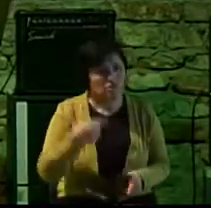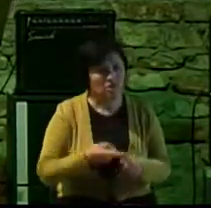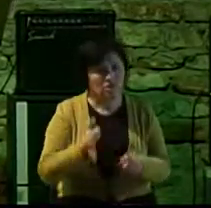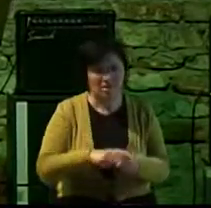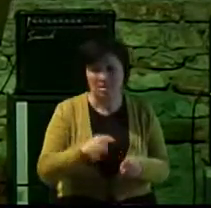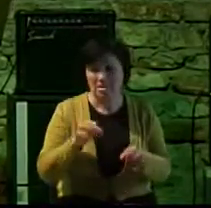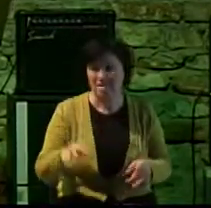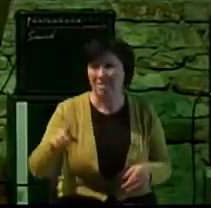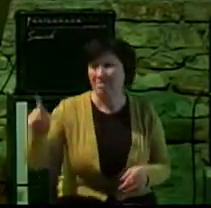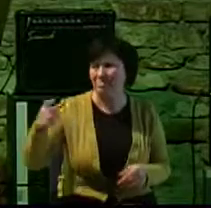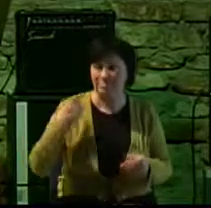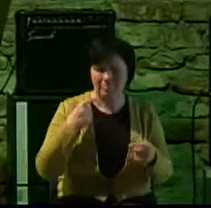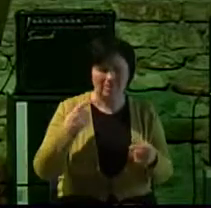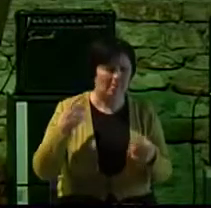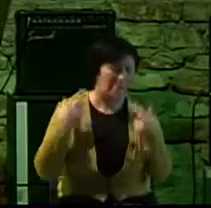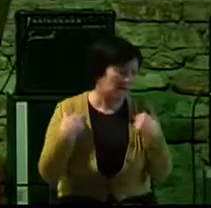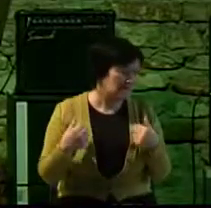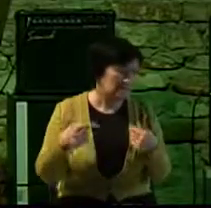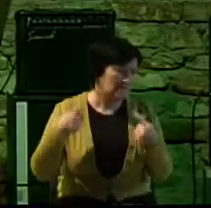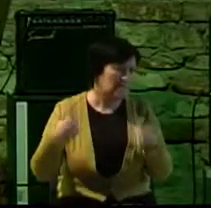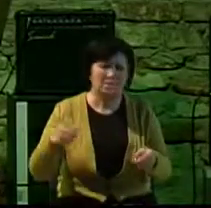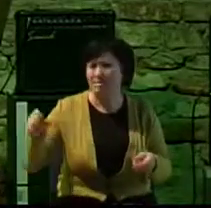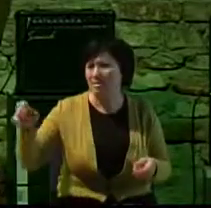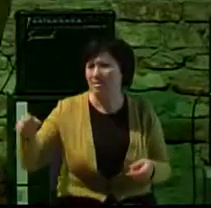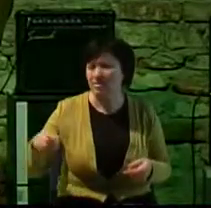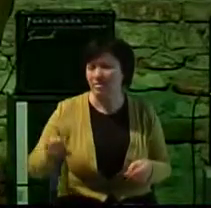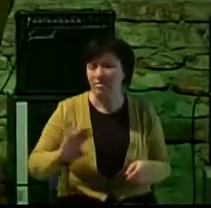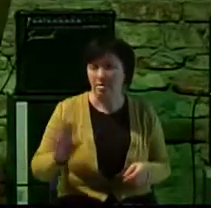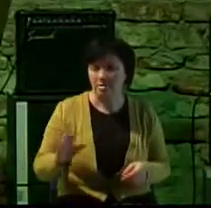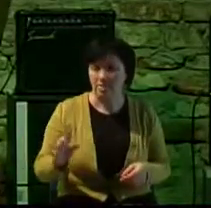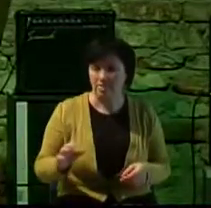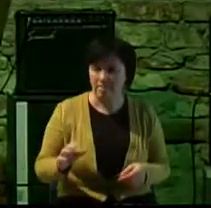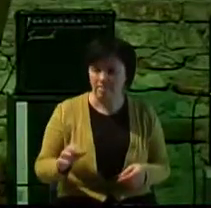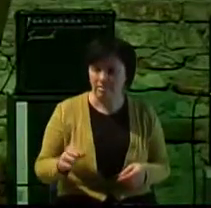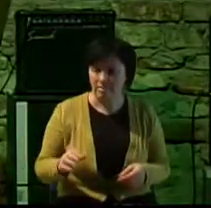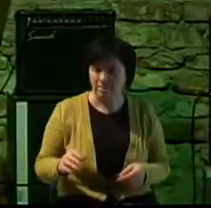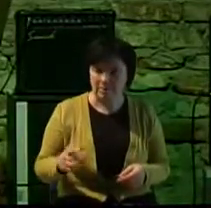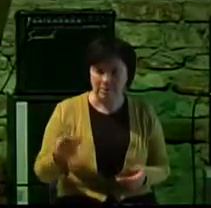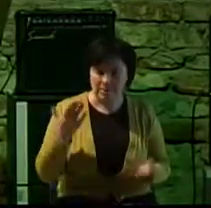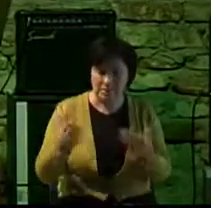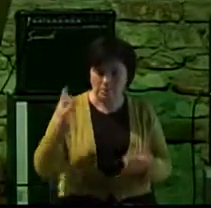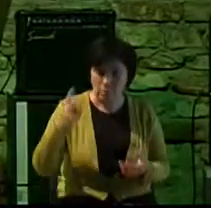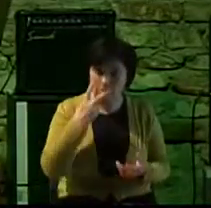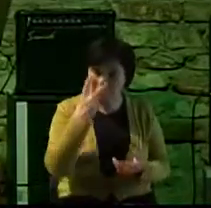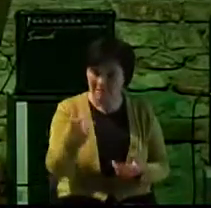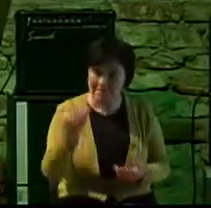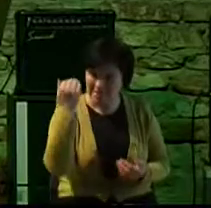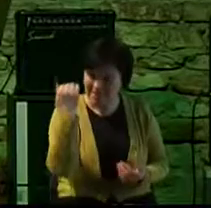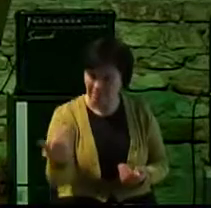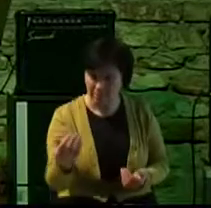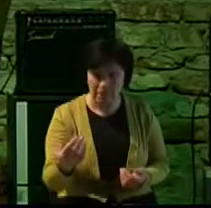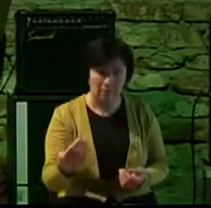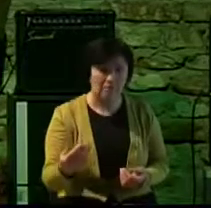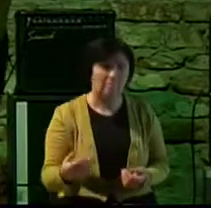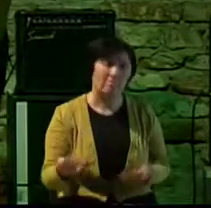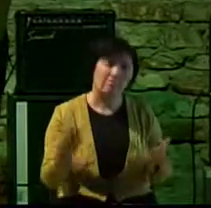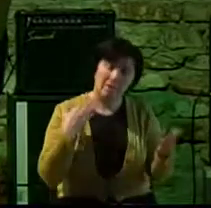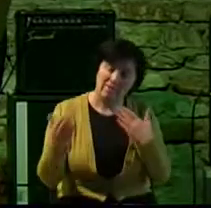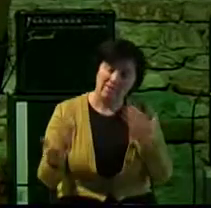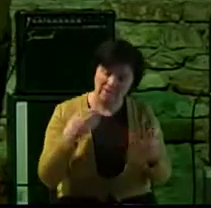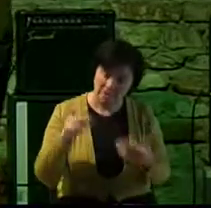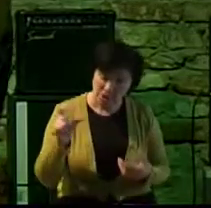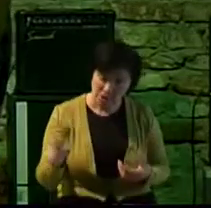дело кого-то. Если Бог показывает тебе это, то поговори в смирении и кротости, обличи его. Потому